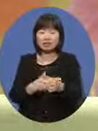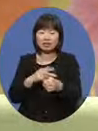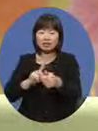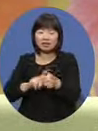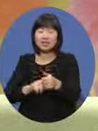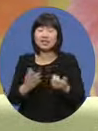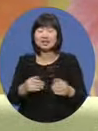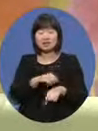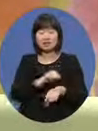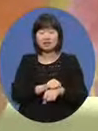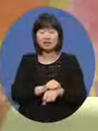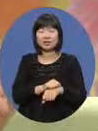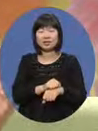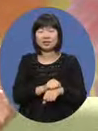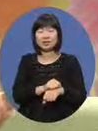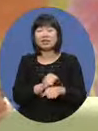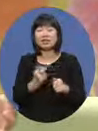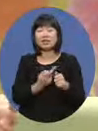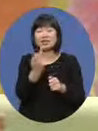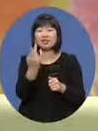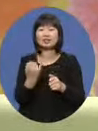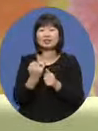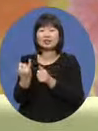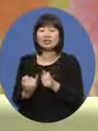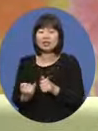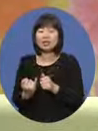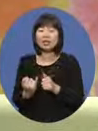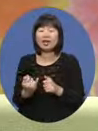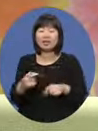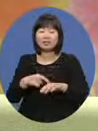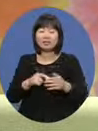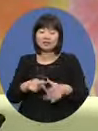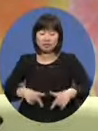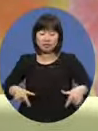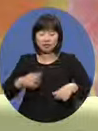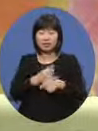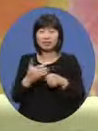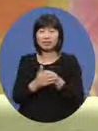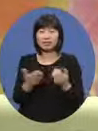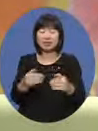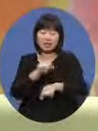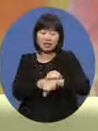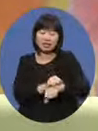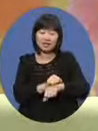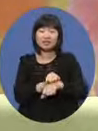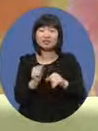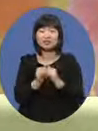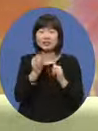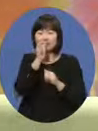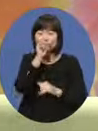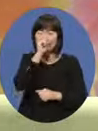잘하는 동서들, 그러니까 워낙 마음을 넓게 쓰셔서 일 잘하는 동서들이 있어서 좋다 하시지만